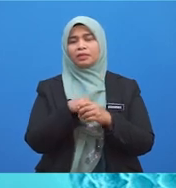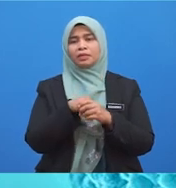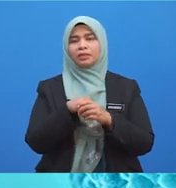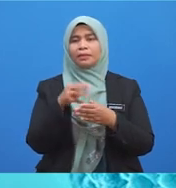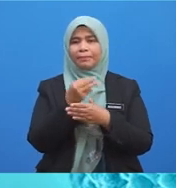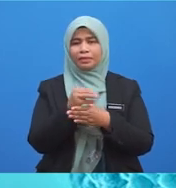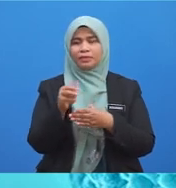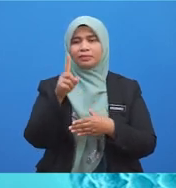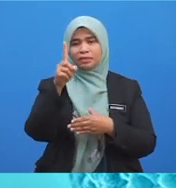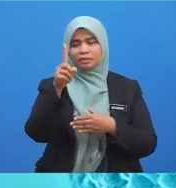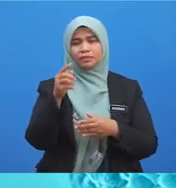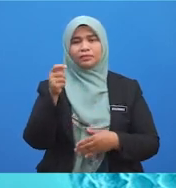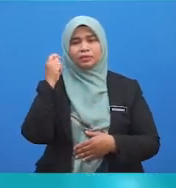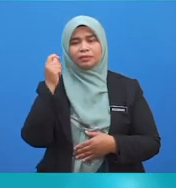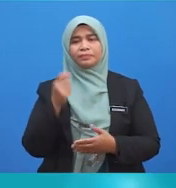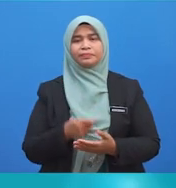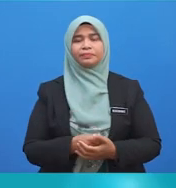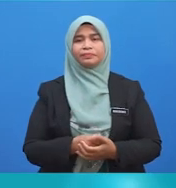I sebentar tadi.